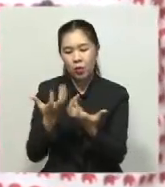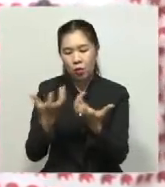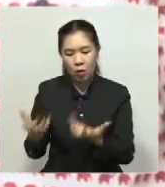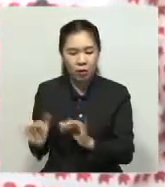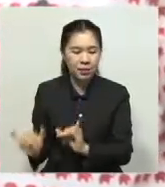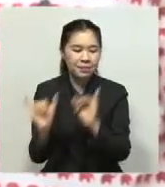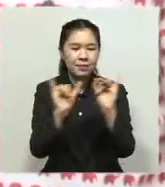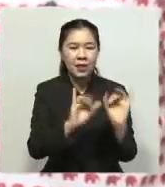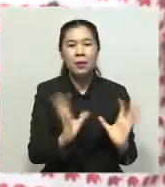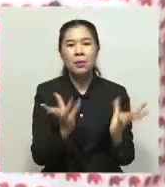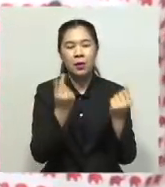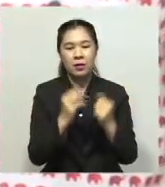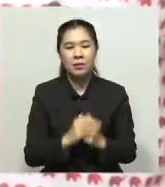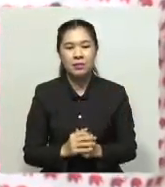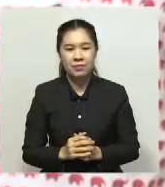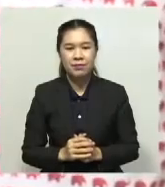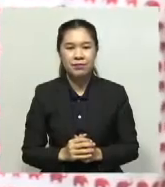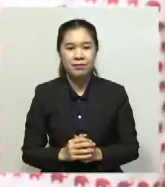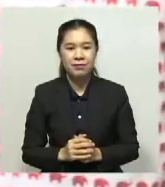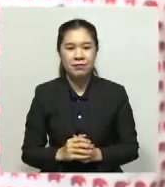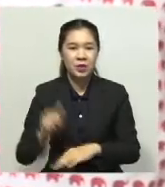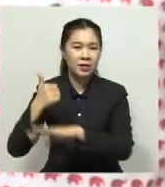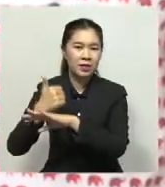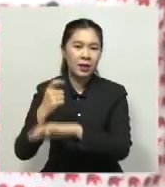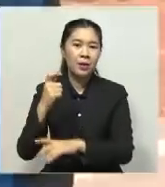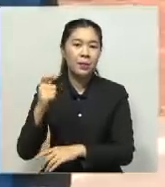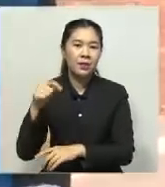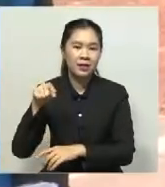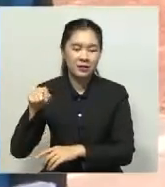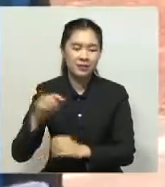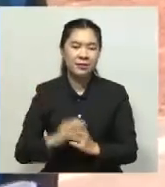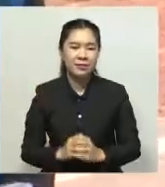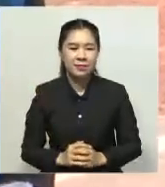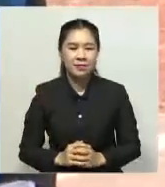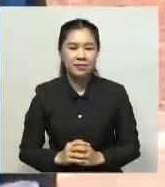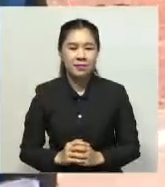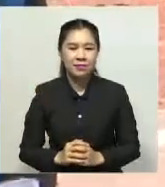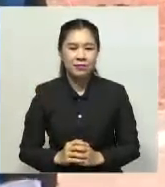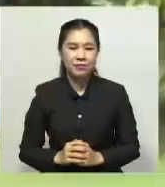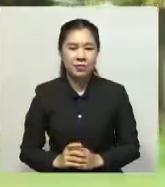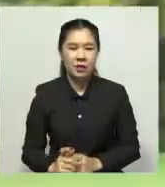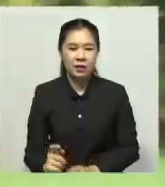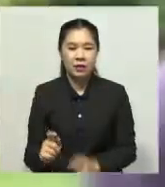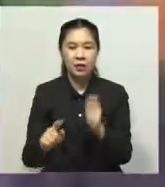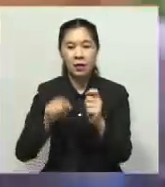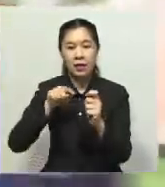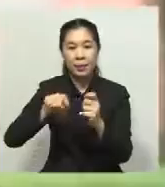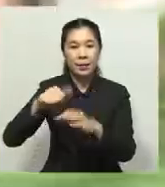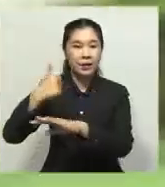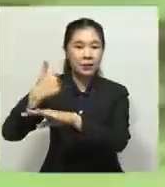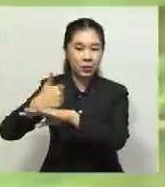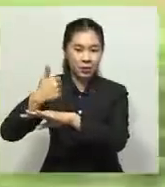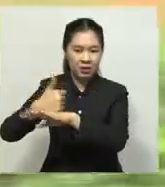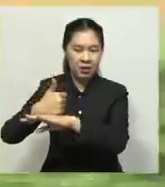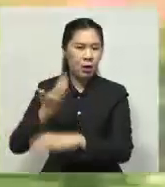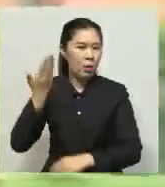ละไอ้ท่านในอำเภอนะคะประสานท่านในอำเภอช่วยขน ด้านนายอำเภอบุงคล้านะคะได้ระบุว่าน้ำไม่